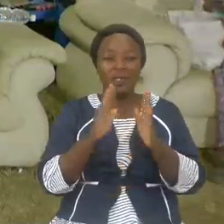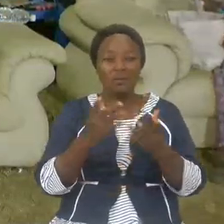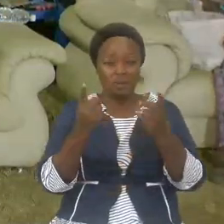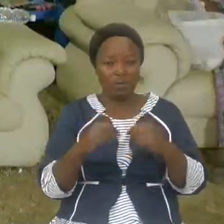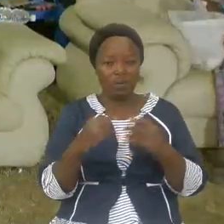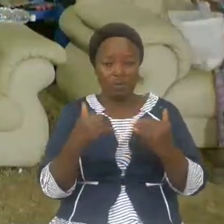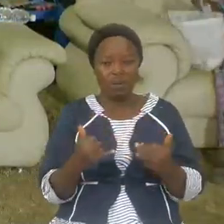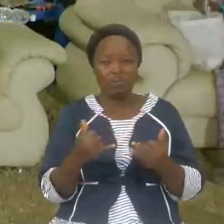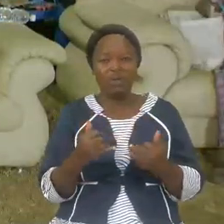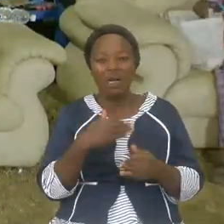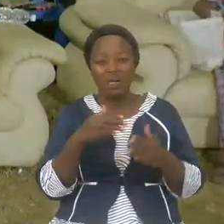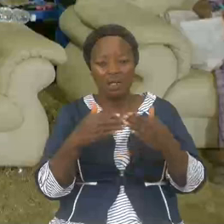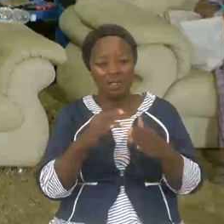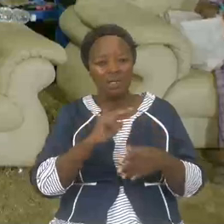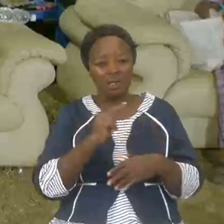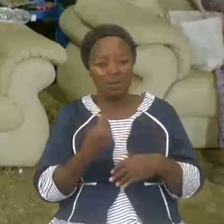Les